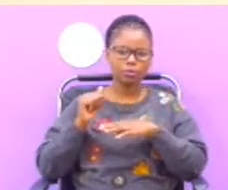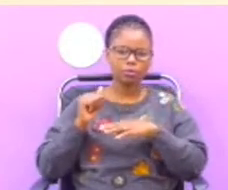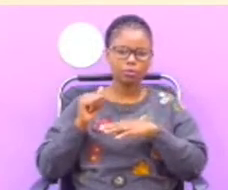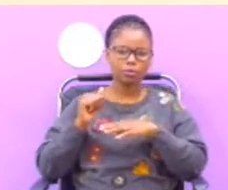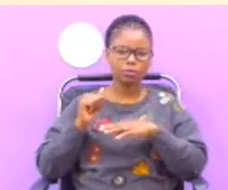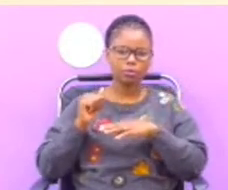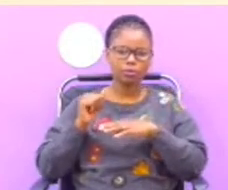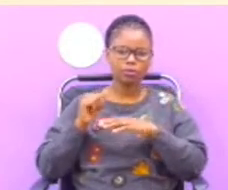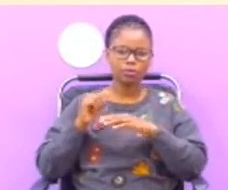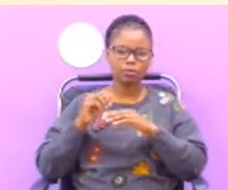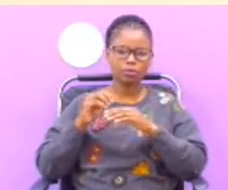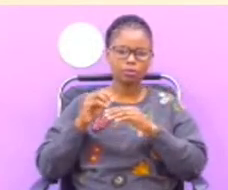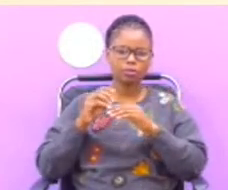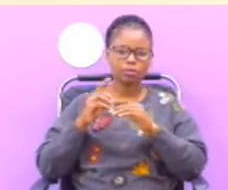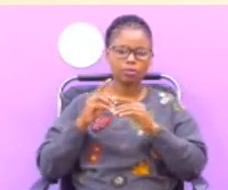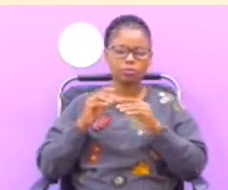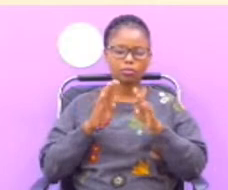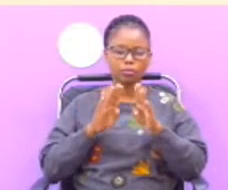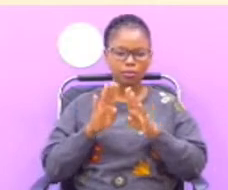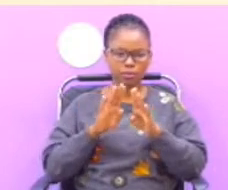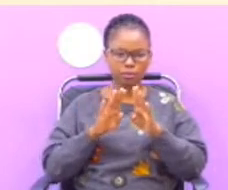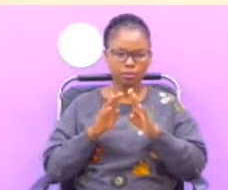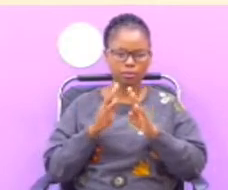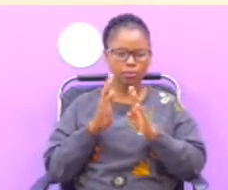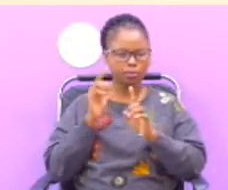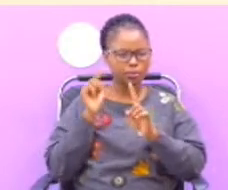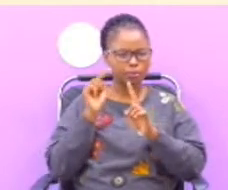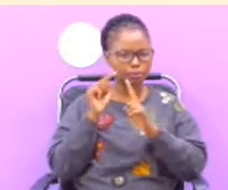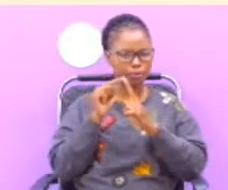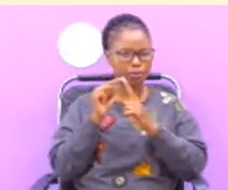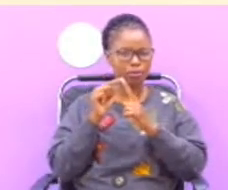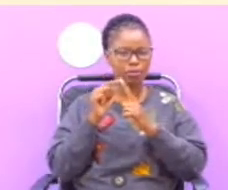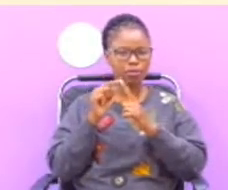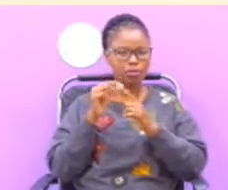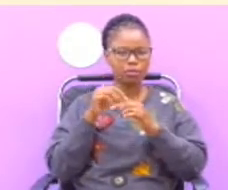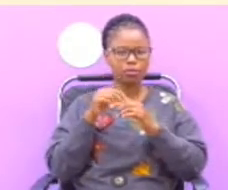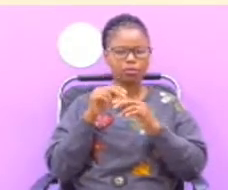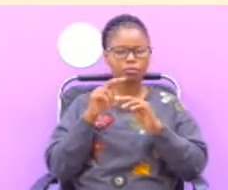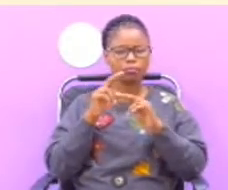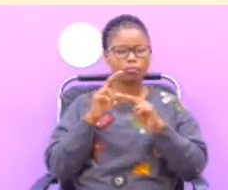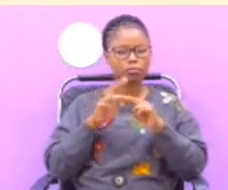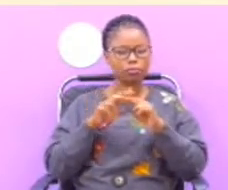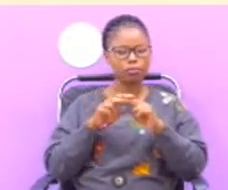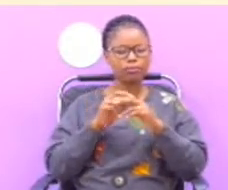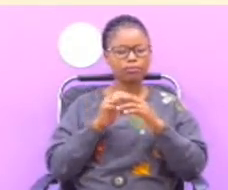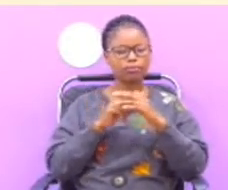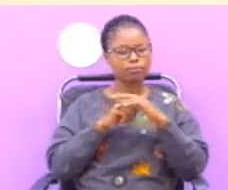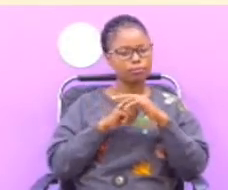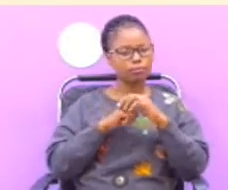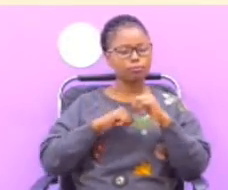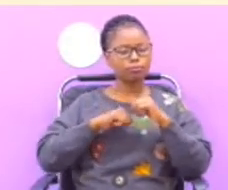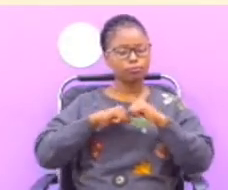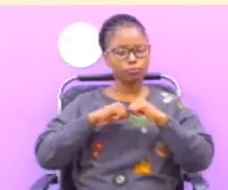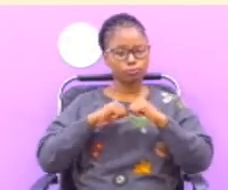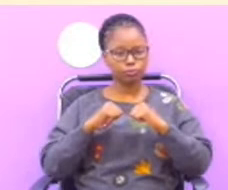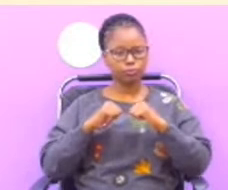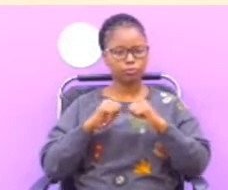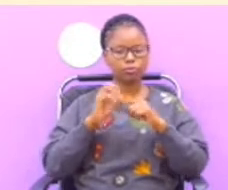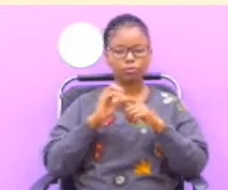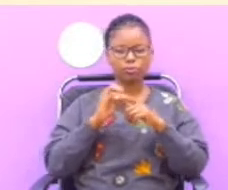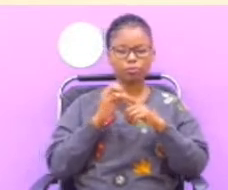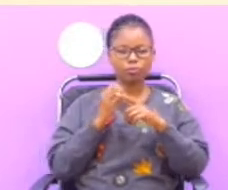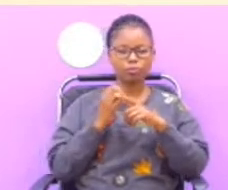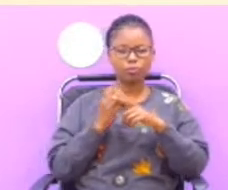discipline master wa mĩario tondũ nyona ataragia gĩtĩ-inĩ ahurũkĩte ũguo ũrĩithio-inĩ na